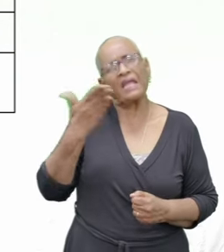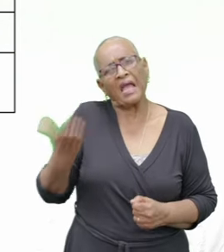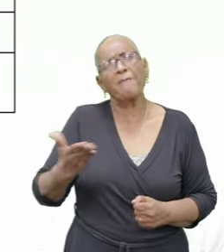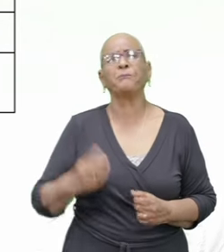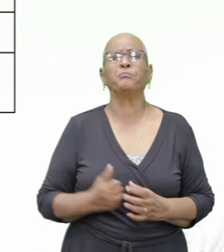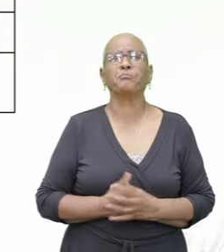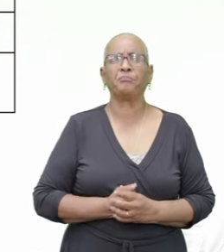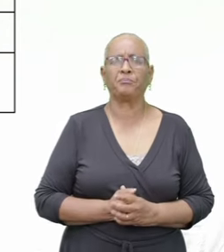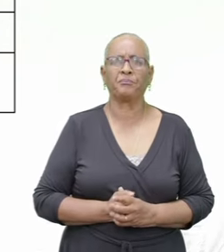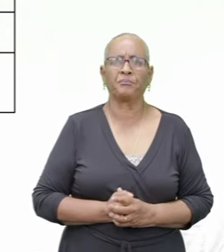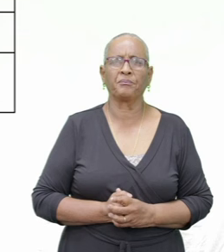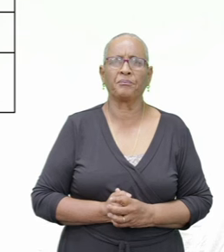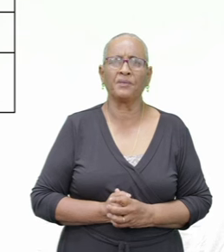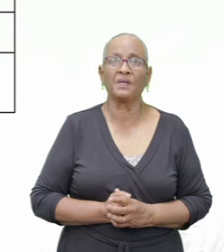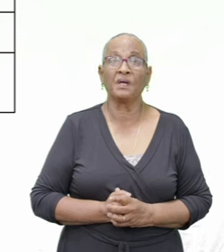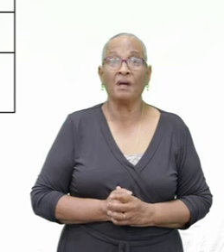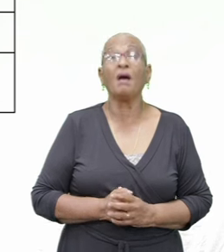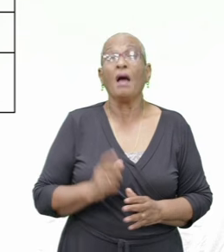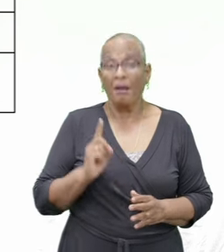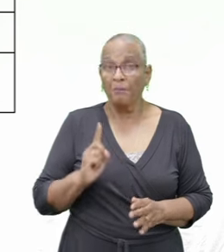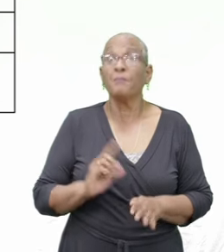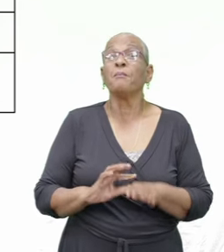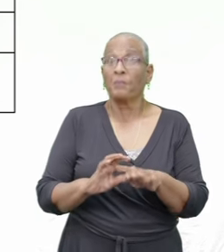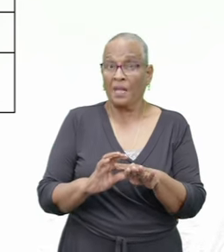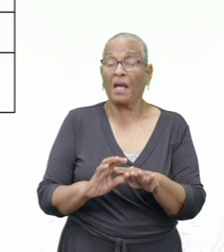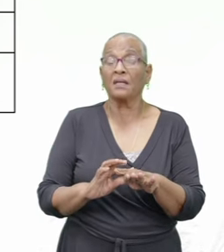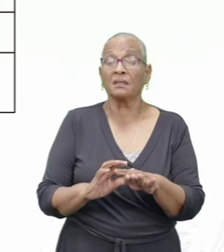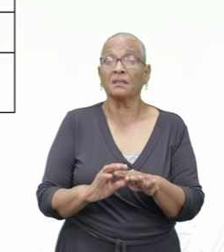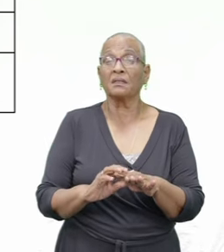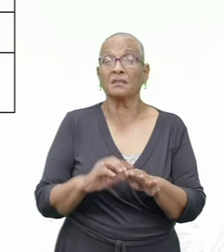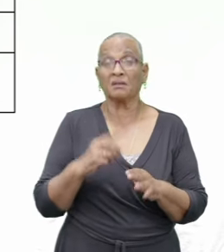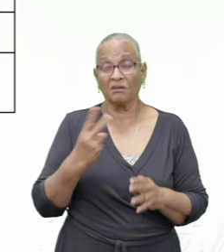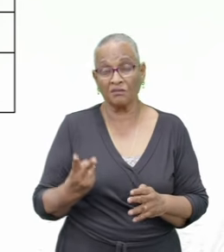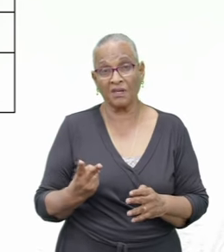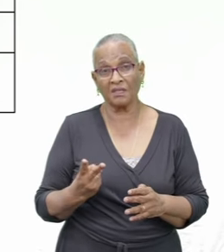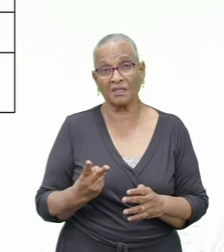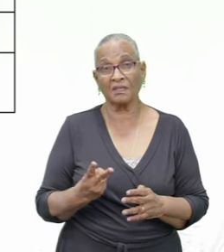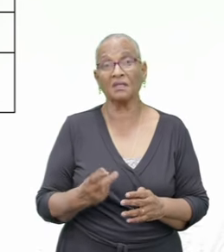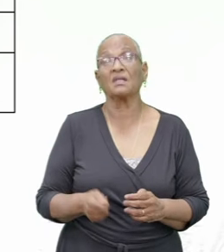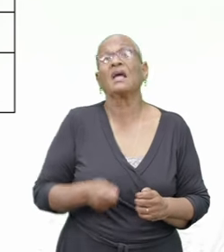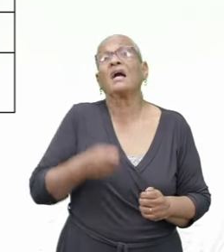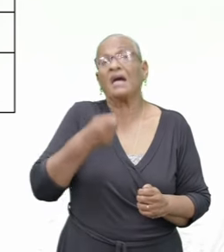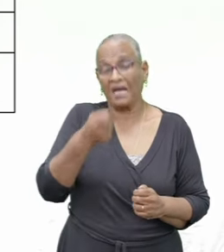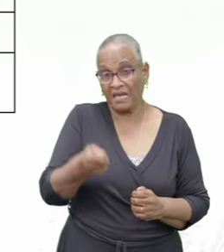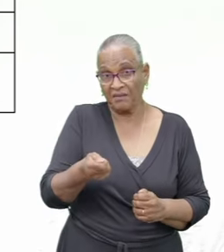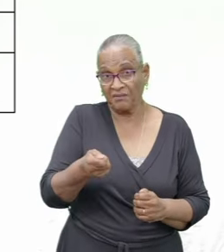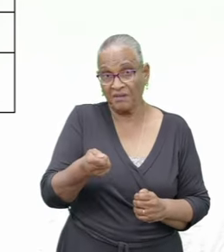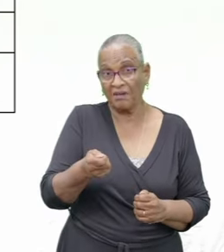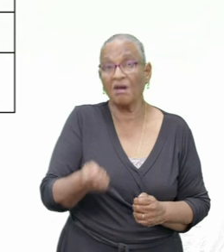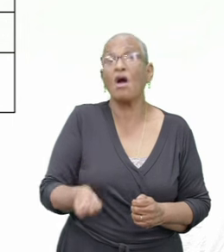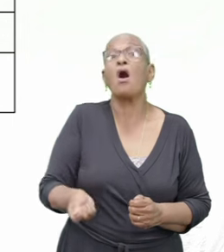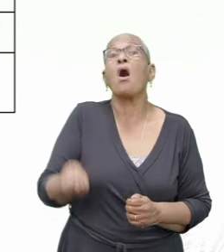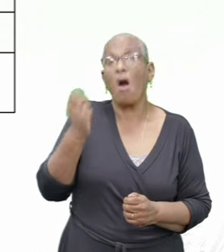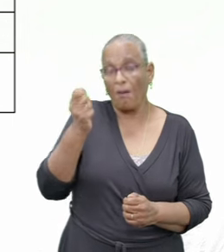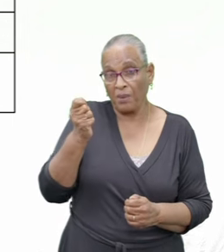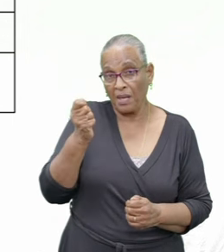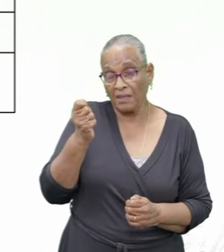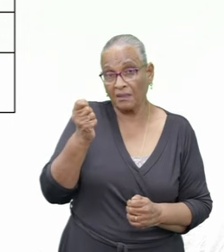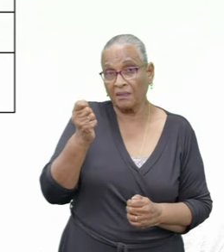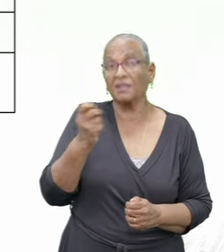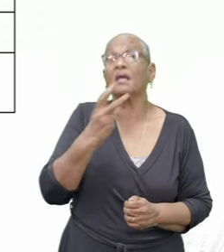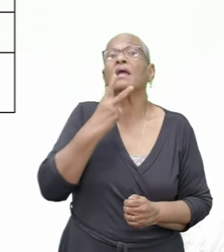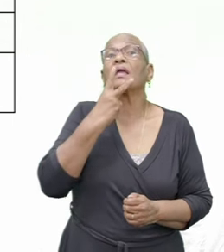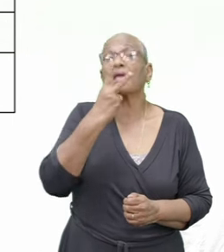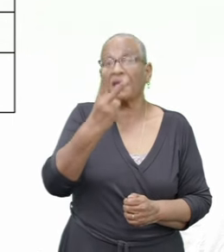Dus het beleid is geweest. Incentives geven, opleiden, kijken